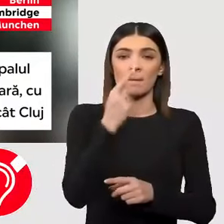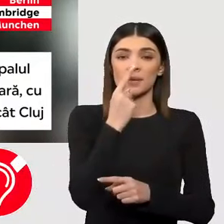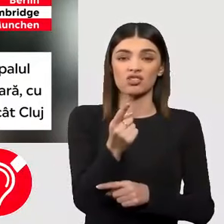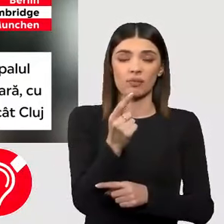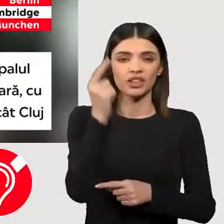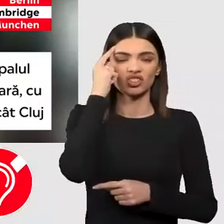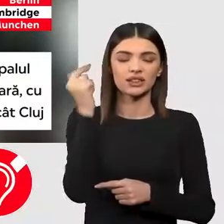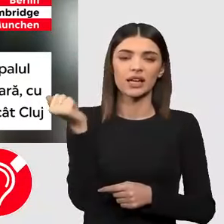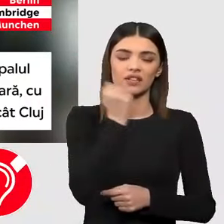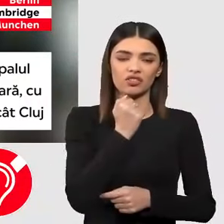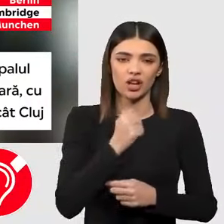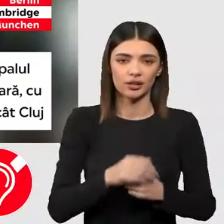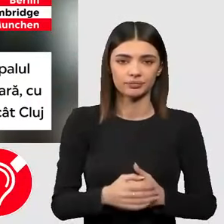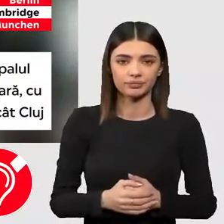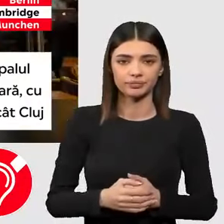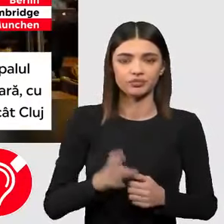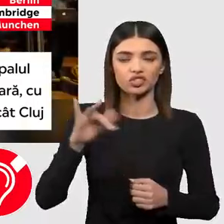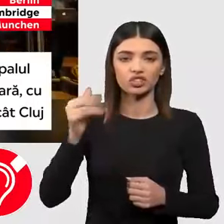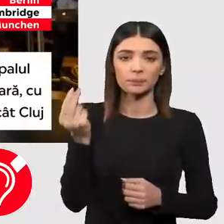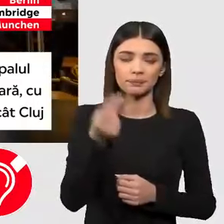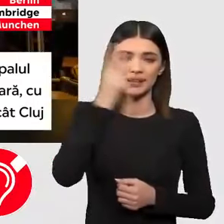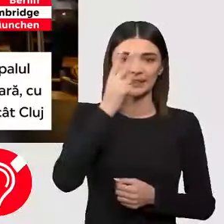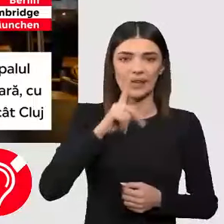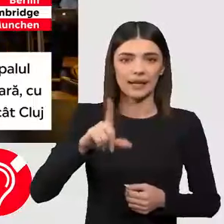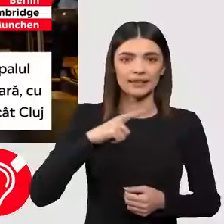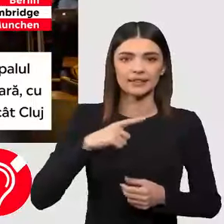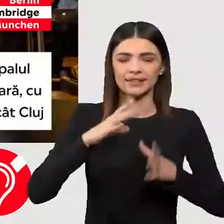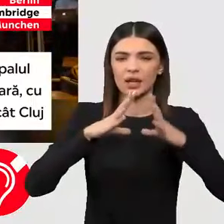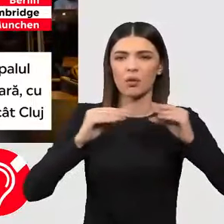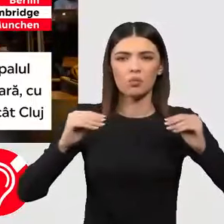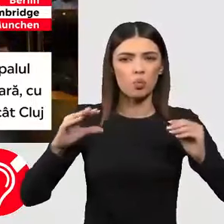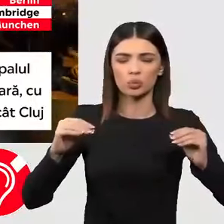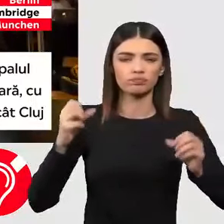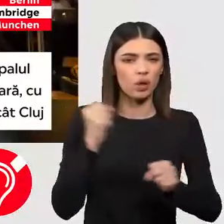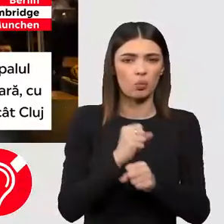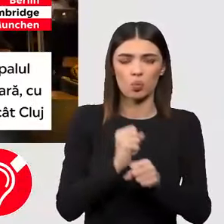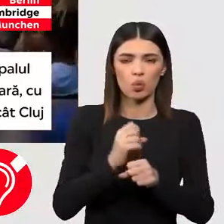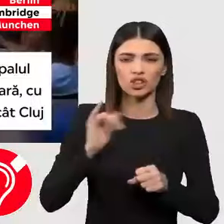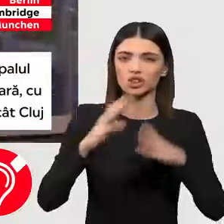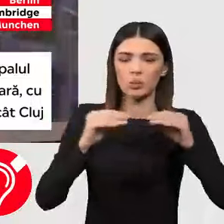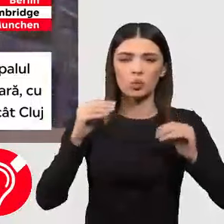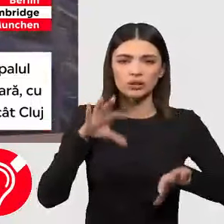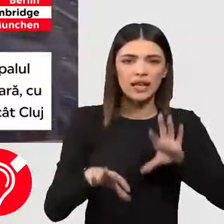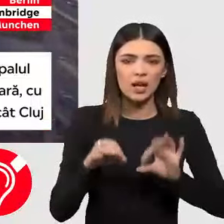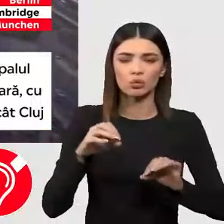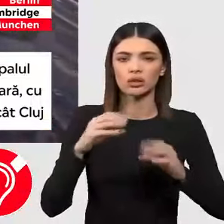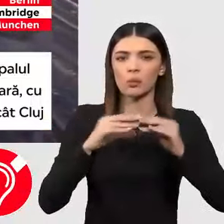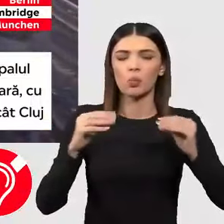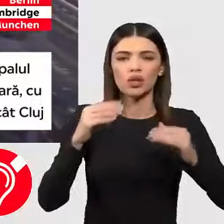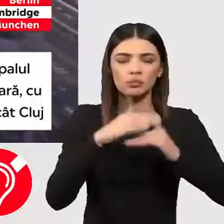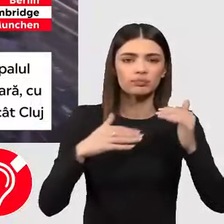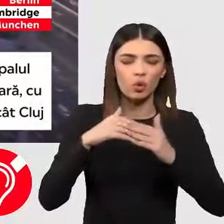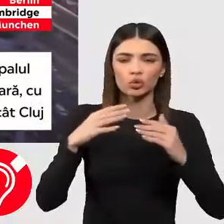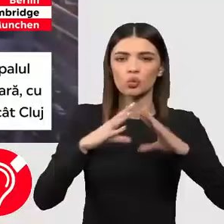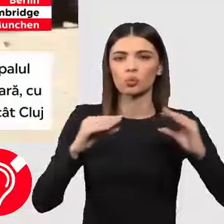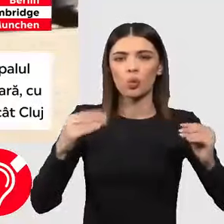înspre inteligență artificială. Și sigur că da, e foarte mult de identificat, foarte mult de construit,